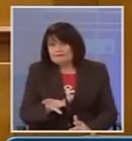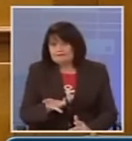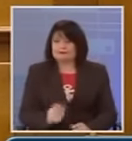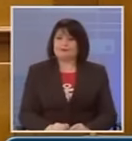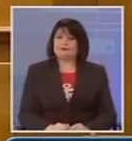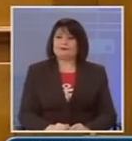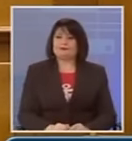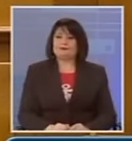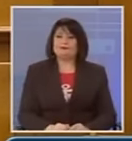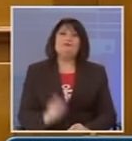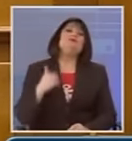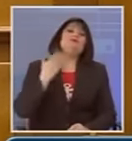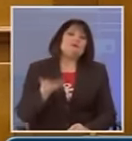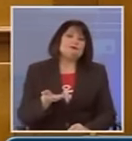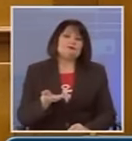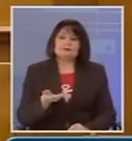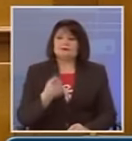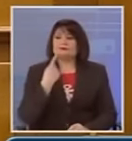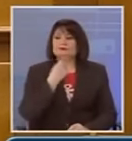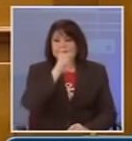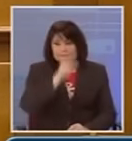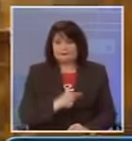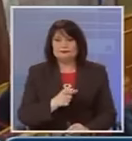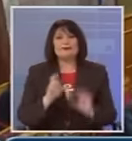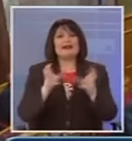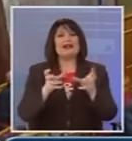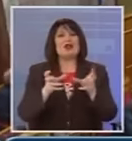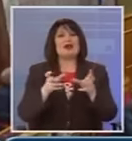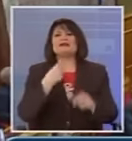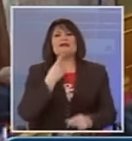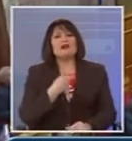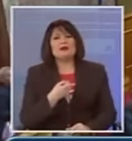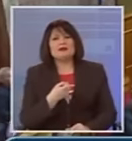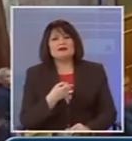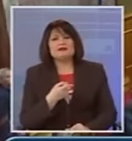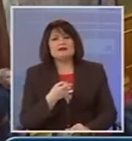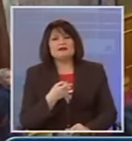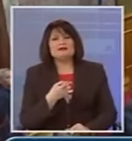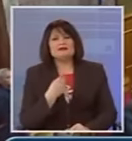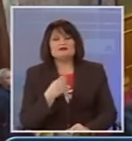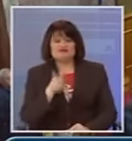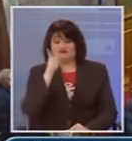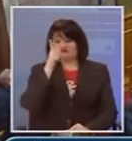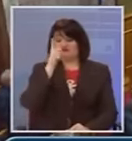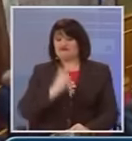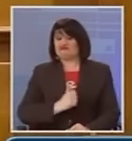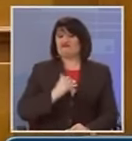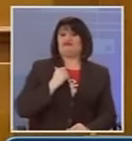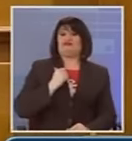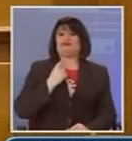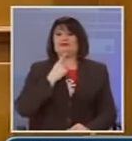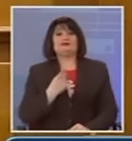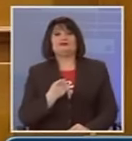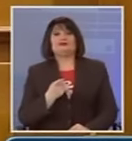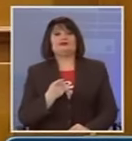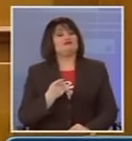Μετά, να πω ότι εσείς ο ίδιος σε τηλεοπτική εκπομπή διακηρύσατε με αλαζονία ότι δεν πρόκειται